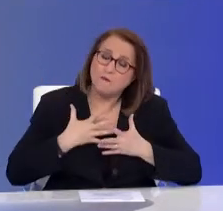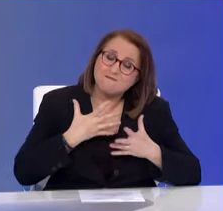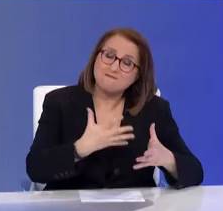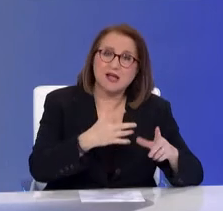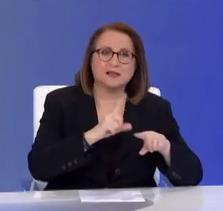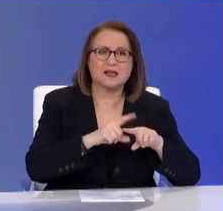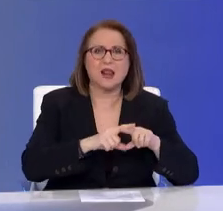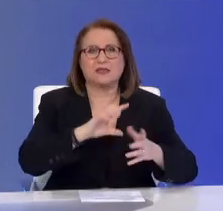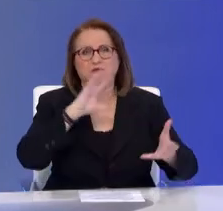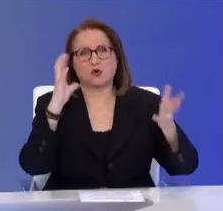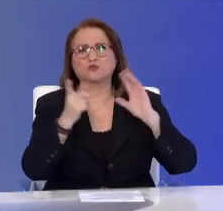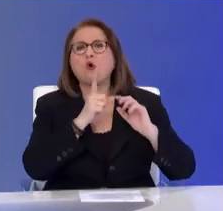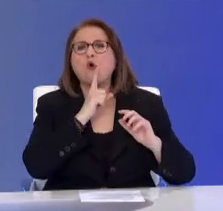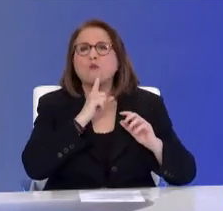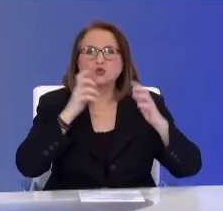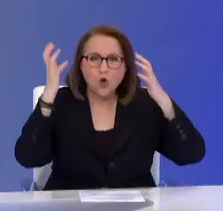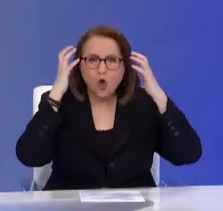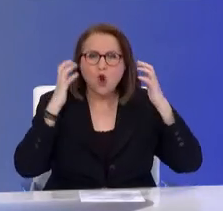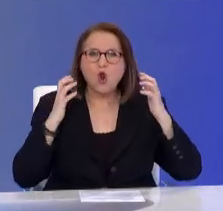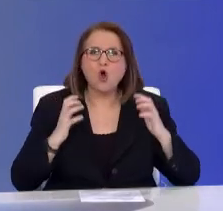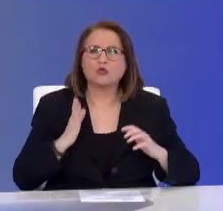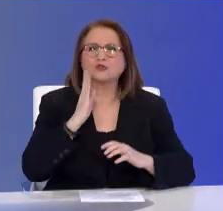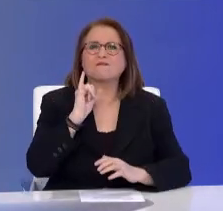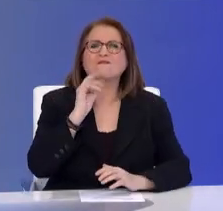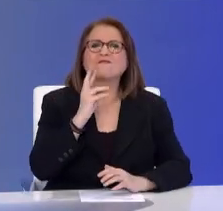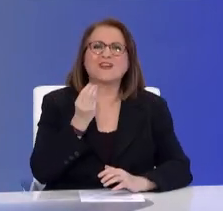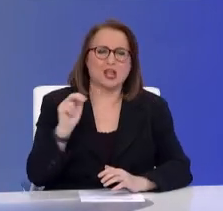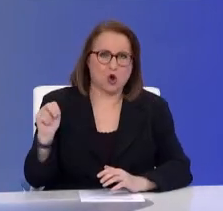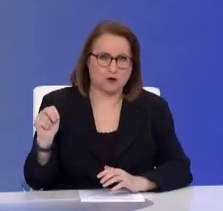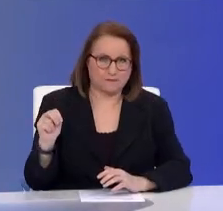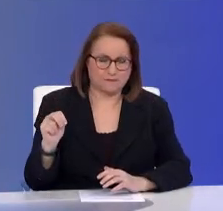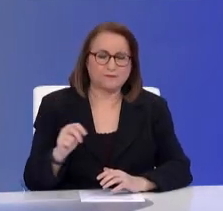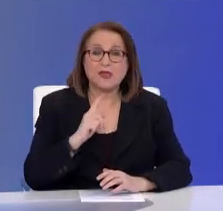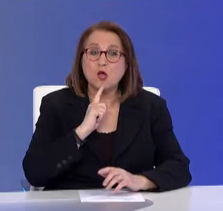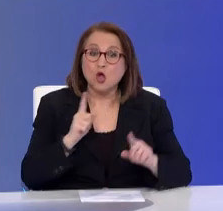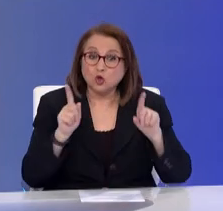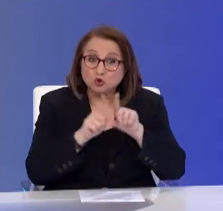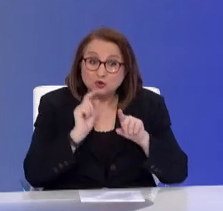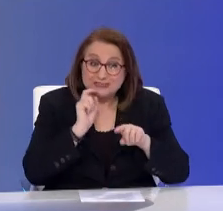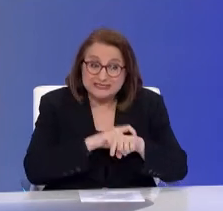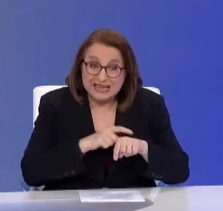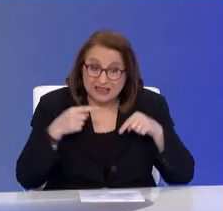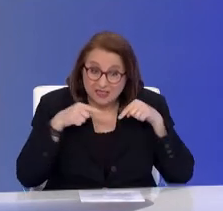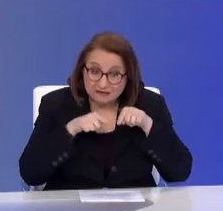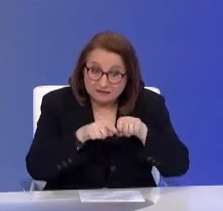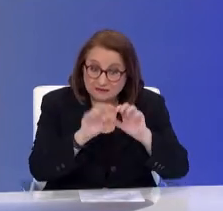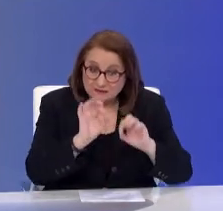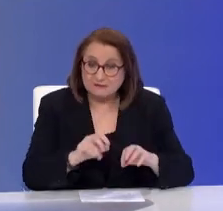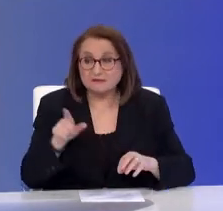όπως ο Λόρδος Βίρονας. Ταυτόχρονα, στην Ευρώπη, οι φιλελεύθερες